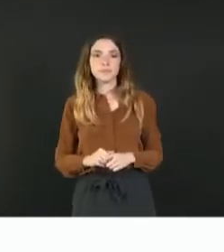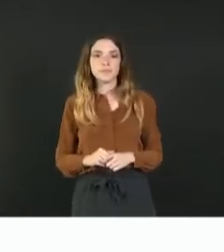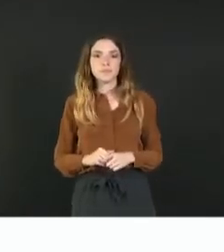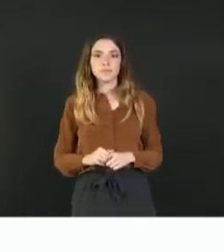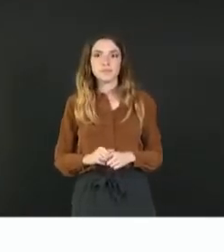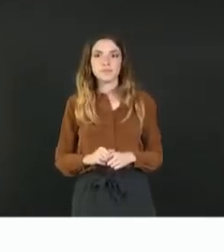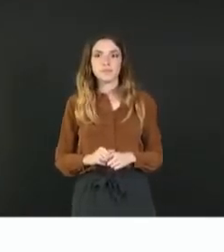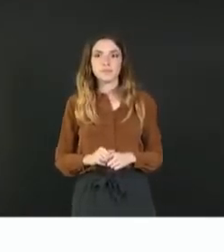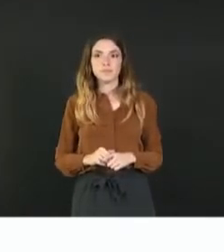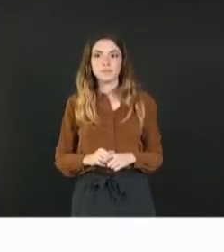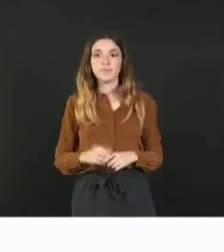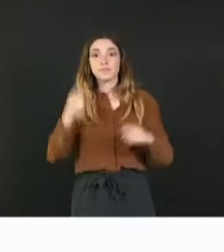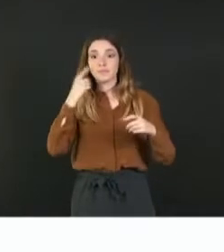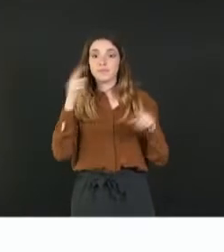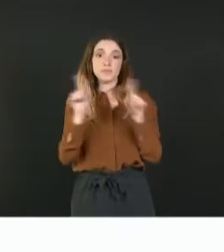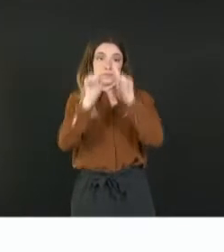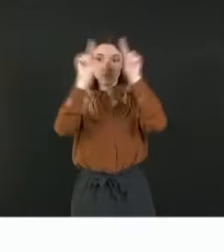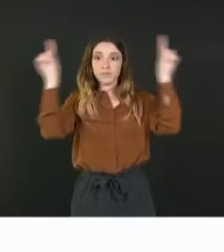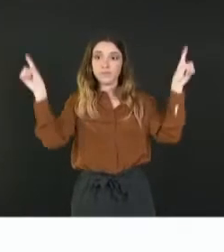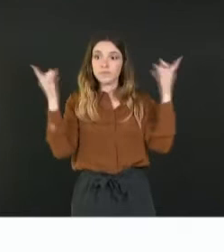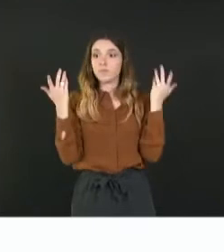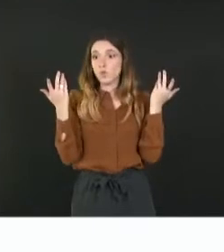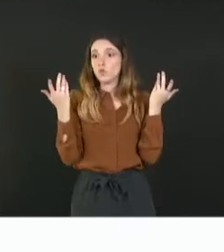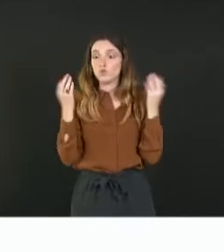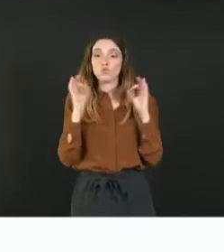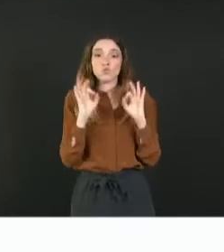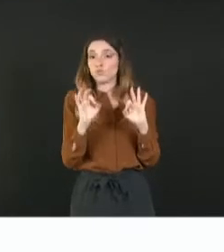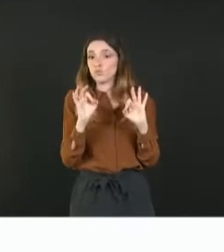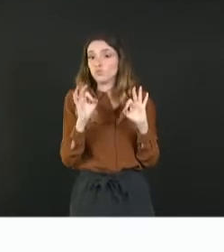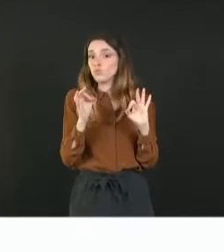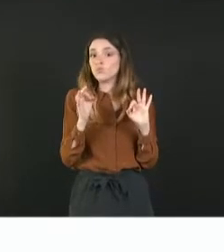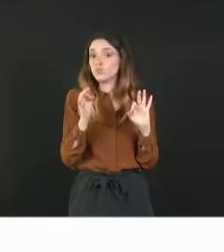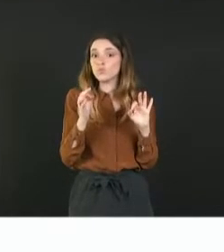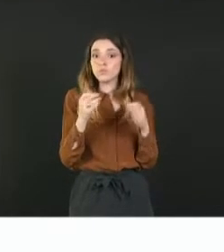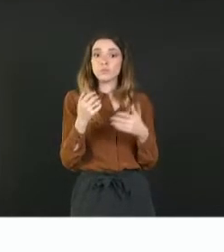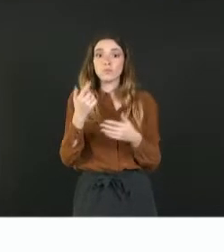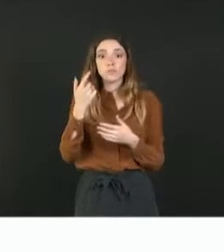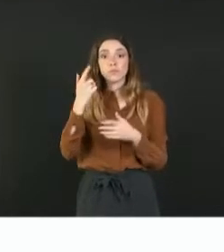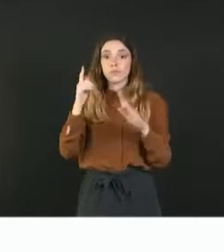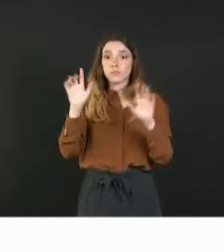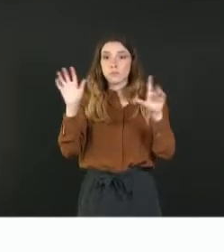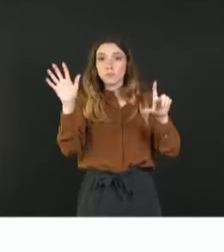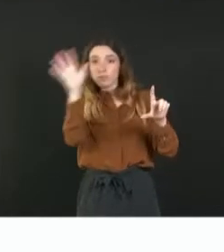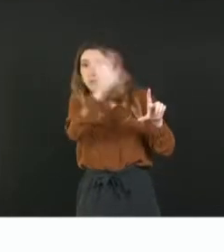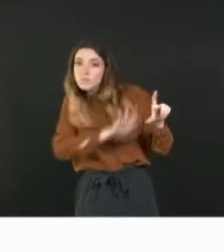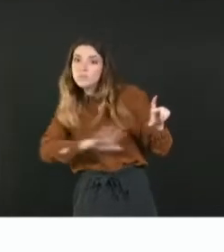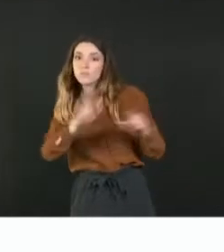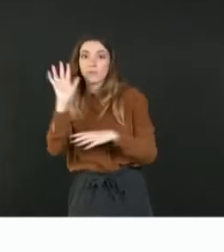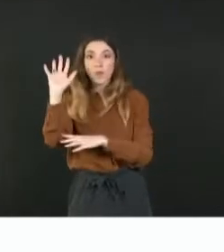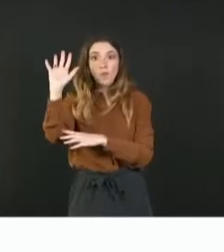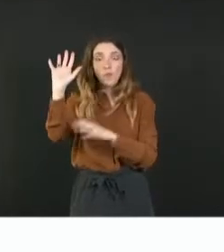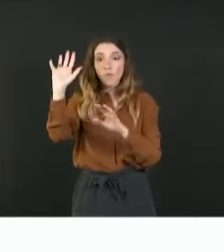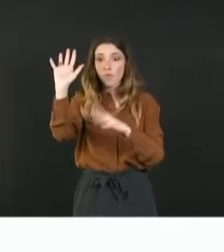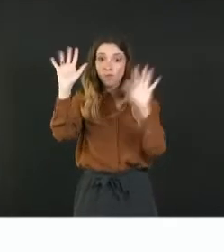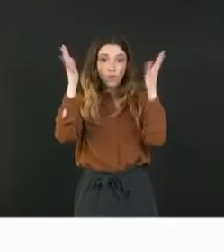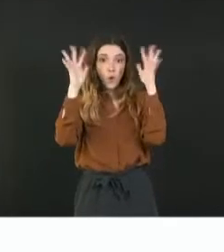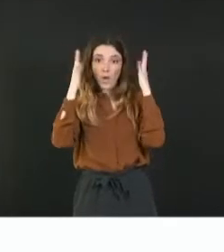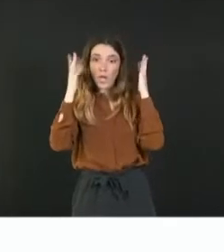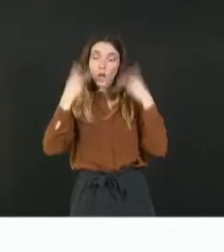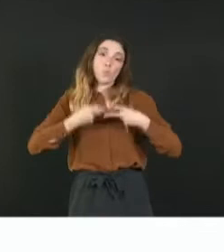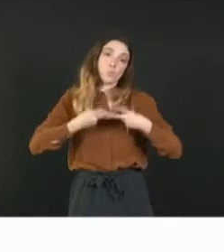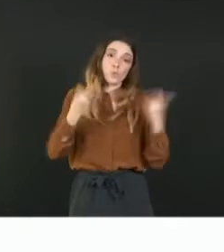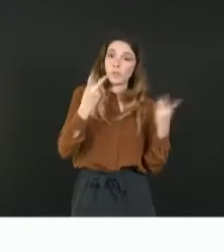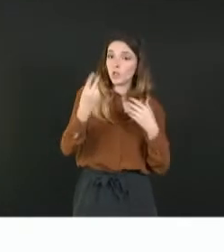cette réalité. Voilà, donc en vert, effectivement, ce sont toutes les forêts de la métropole, qu'elles soient publiques, donc domaniales ou appartiennent